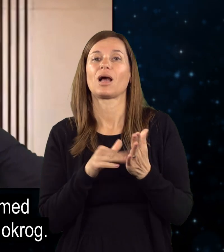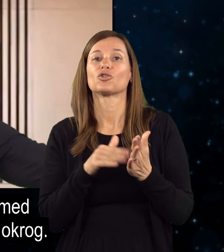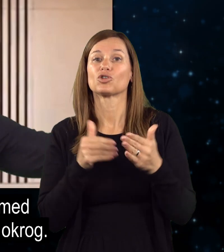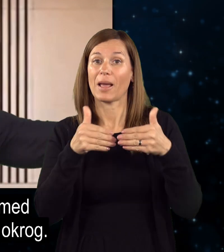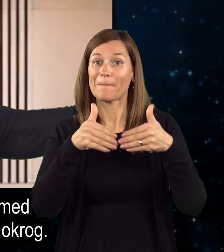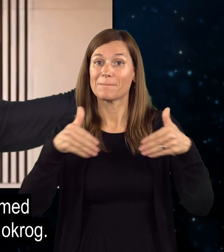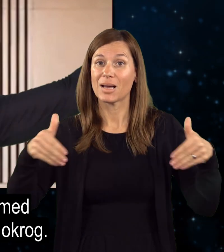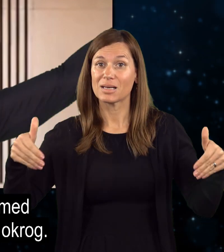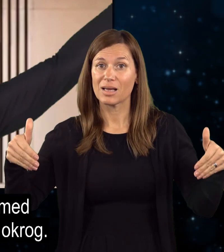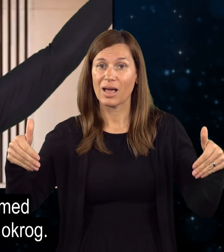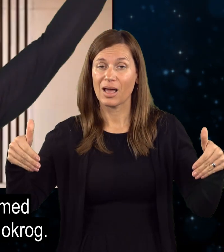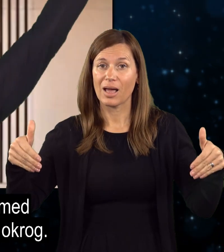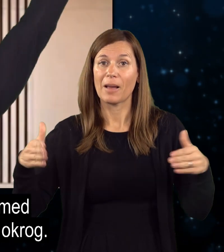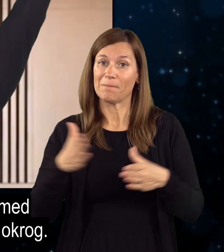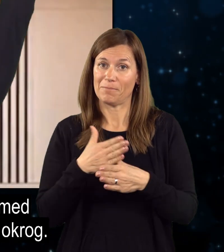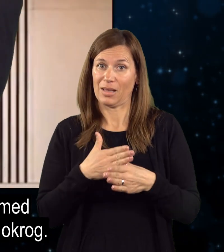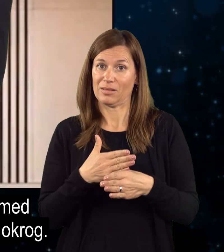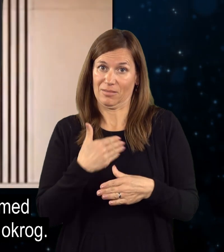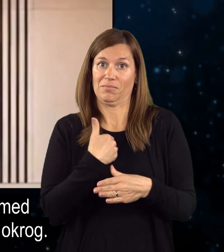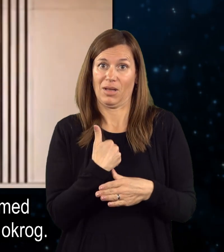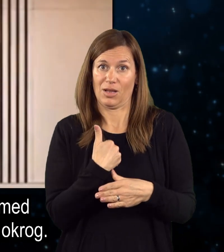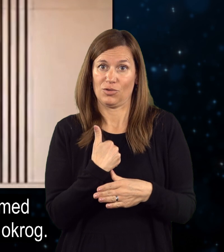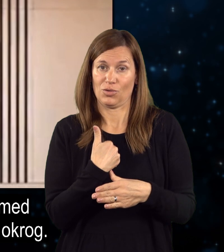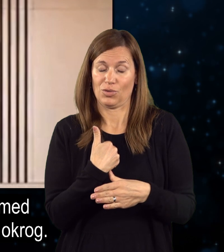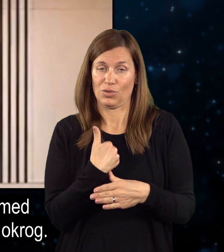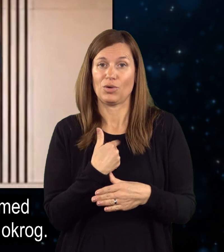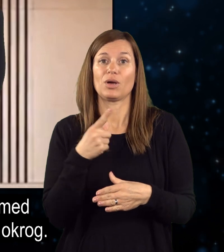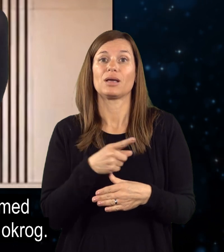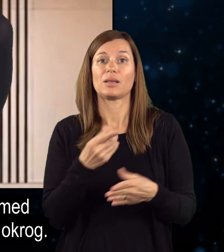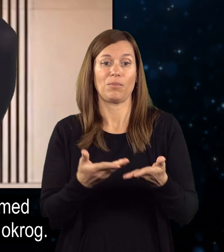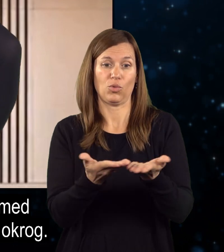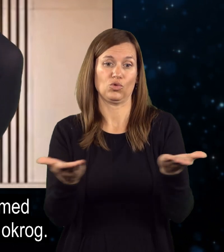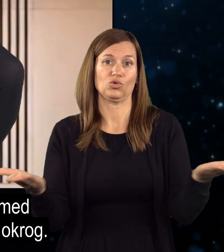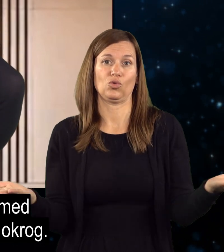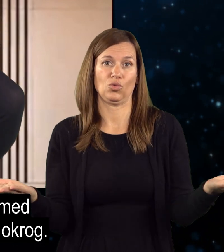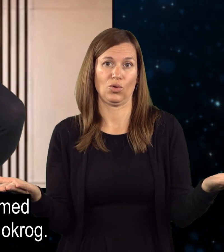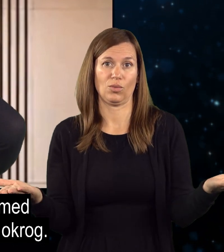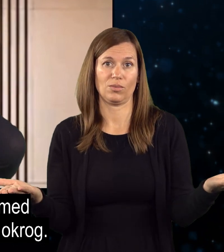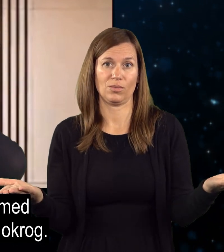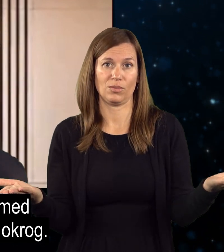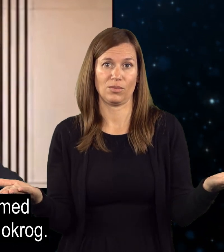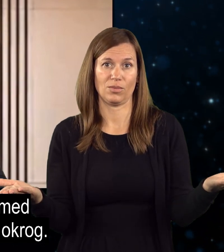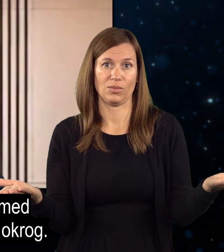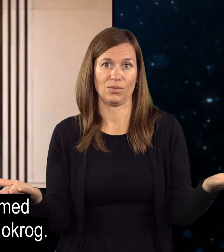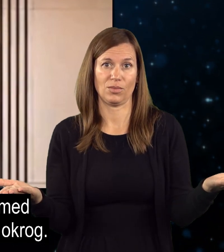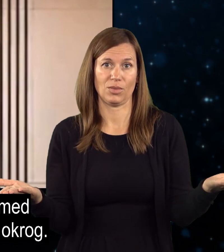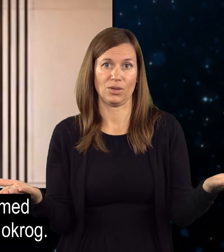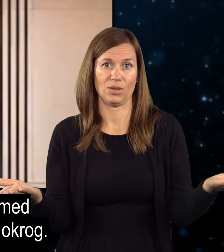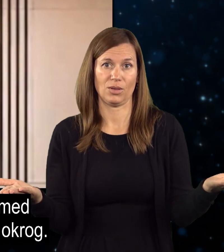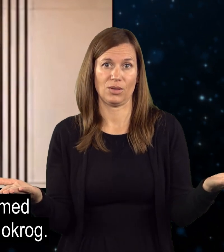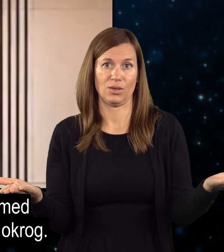Kakšna je meja med teboj in prostorom okrog.